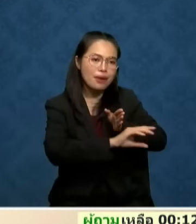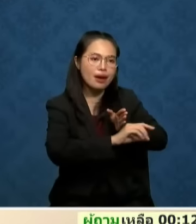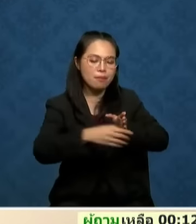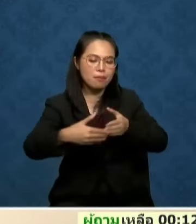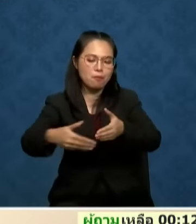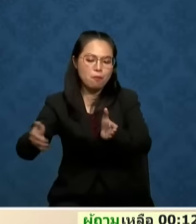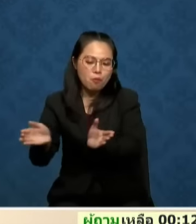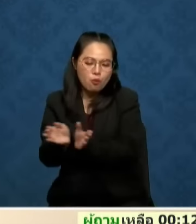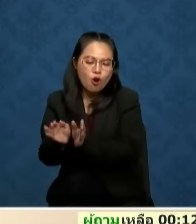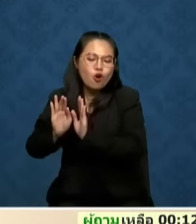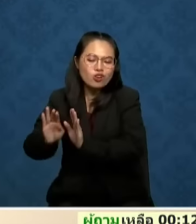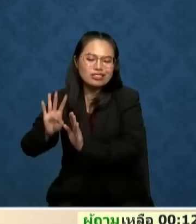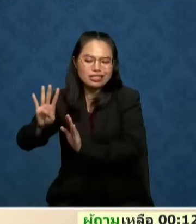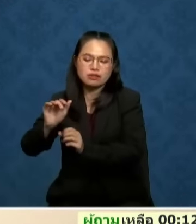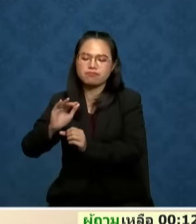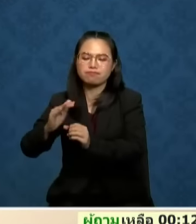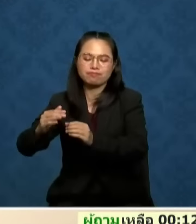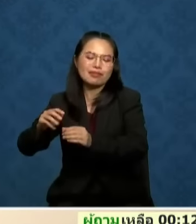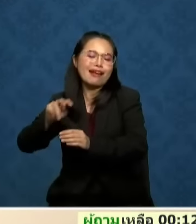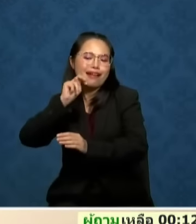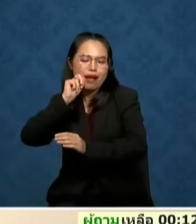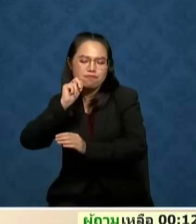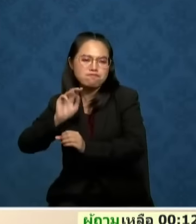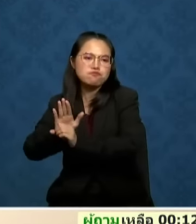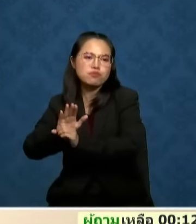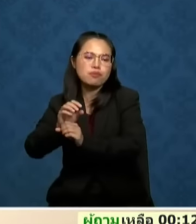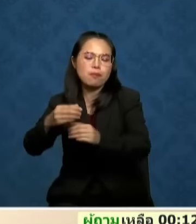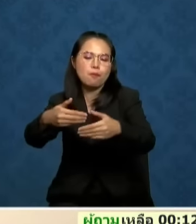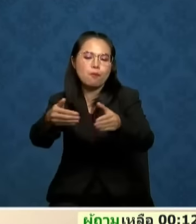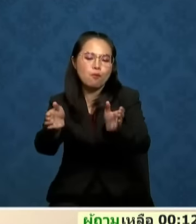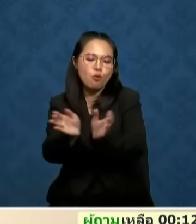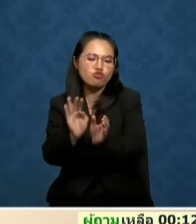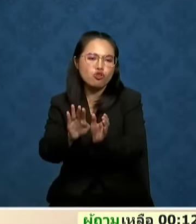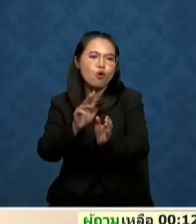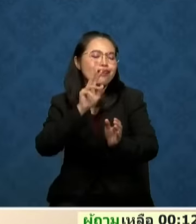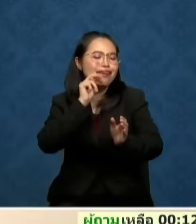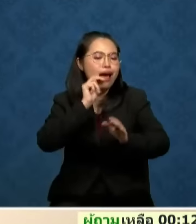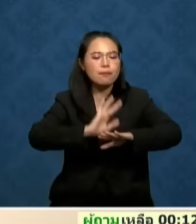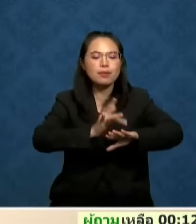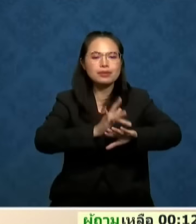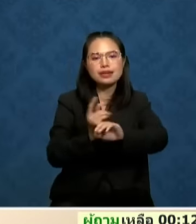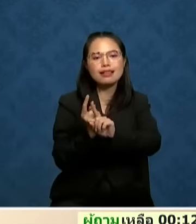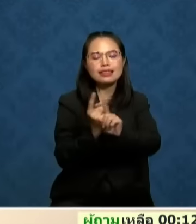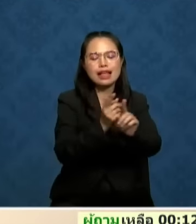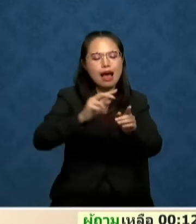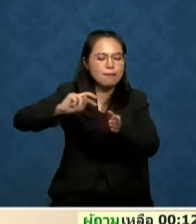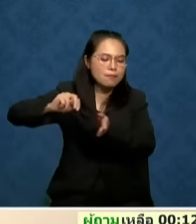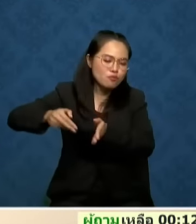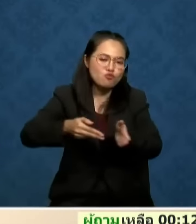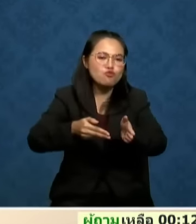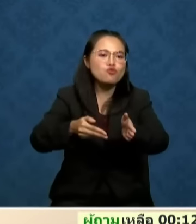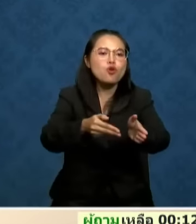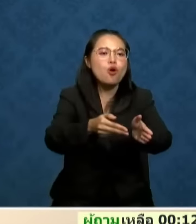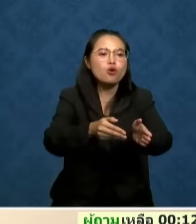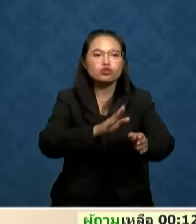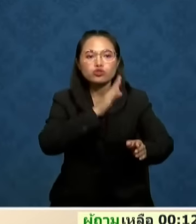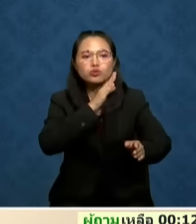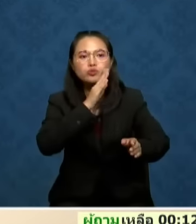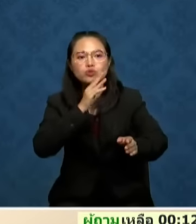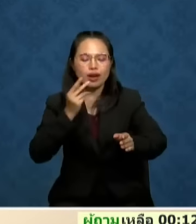และบ่อที่2และบ่อที่4นะคะให้น้ำธรรมชาติไปตามเส้นทางธรรมชาติแต่ว่าเส้นทางธรรมชาติเองเนี่ยด้วยสภาพพื้นที่ที่มีความลา